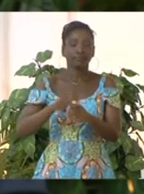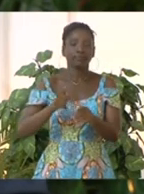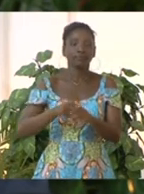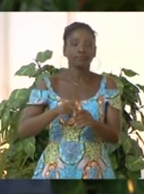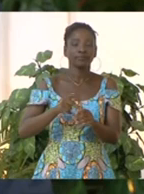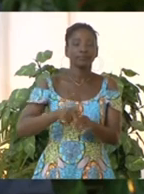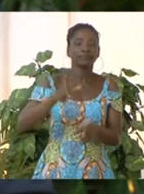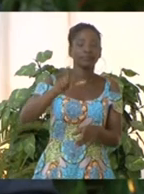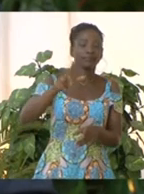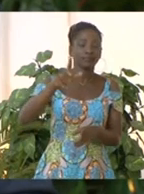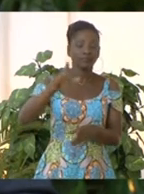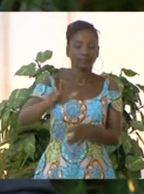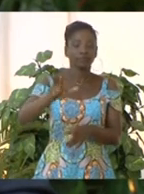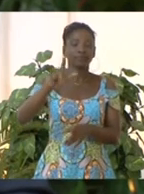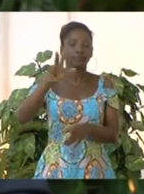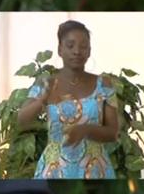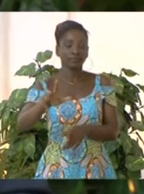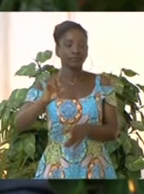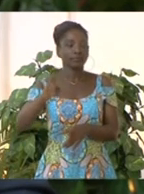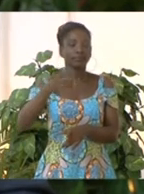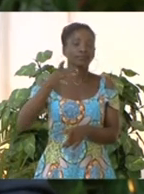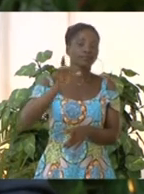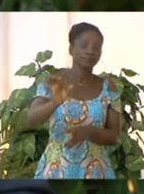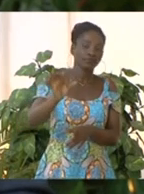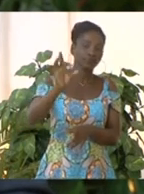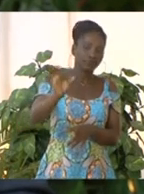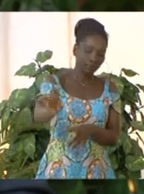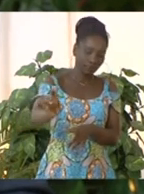23,98%. Bulletin nul,